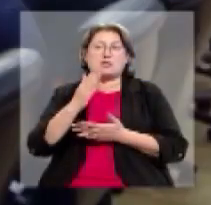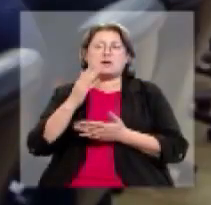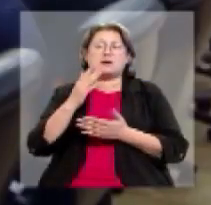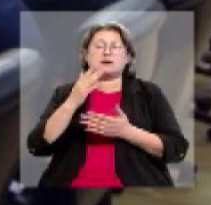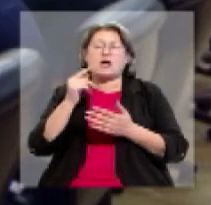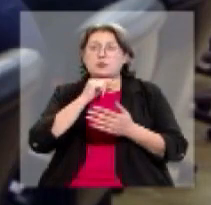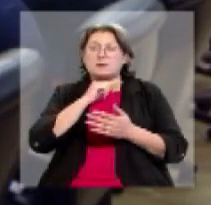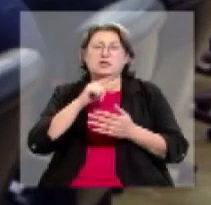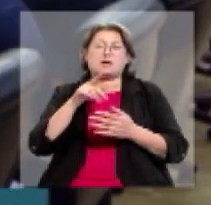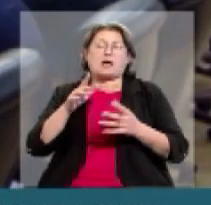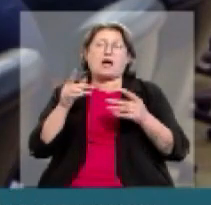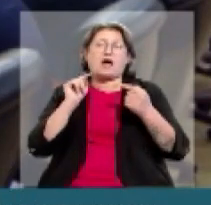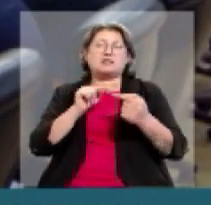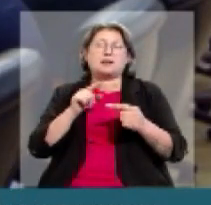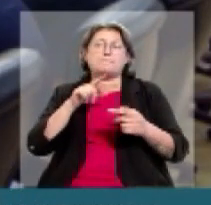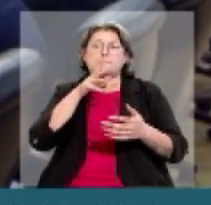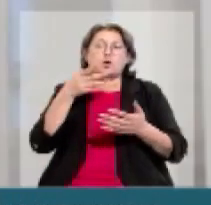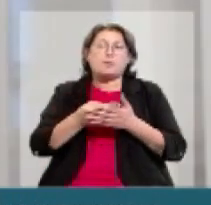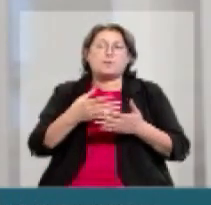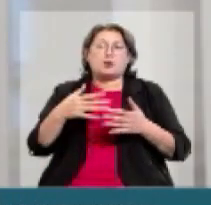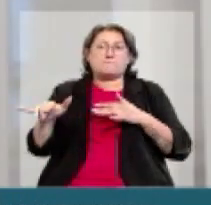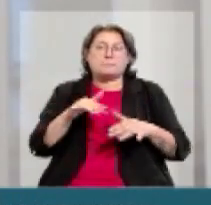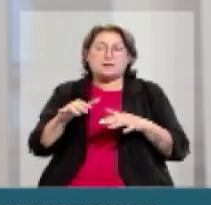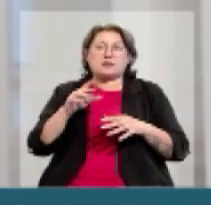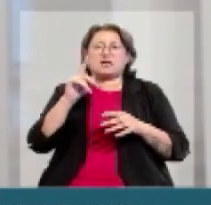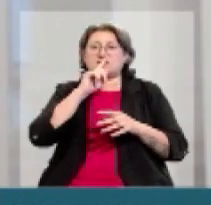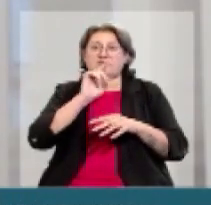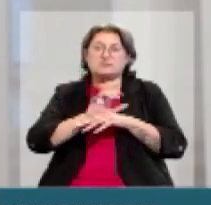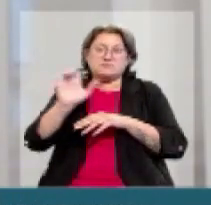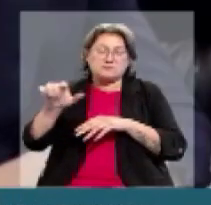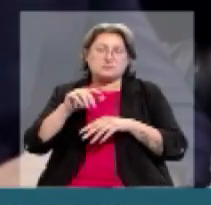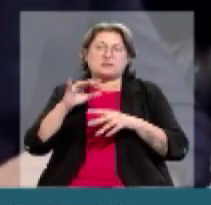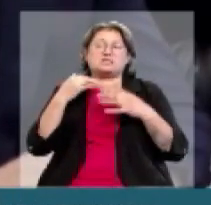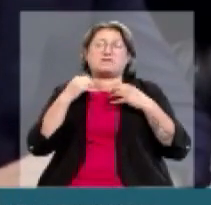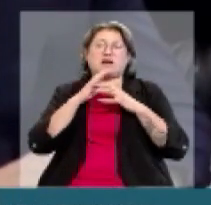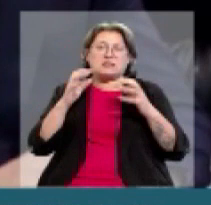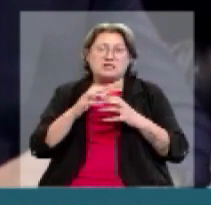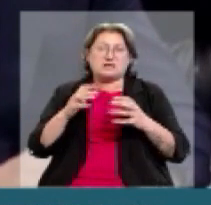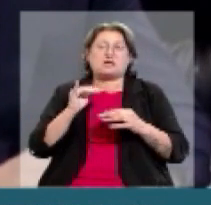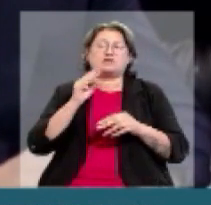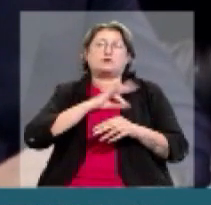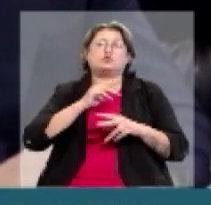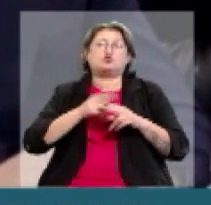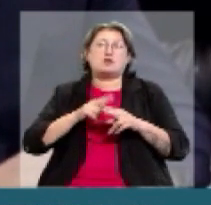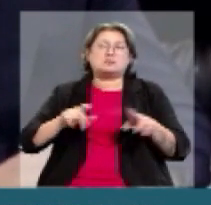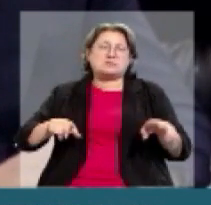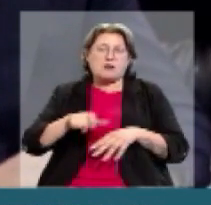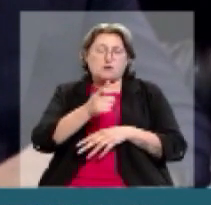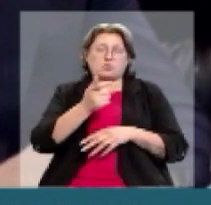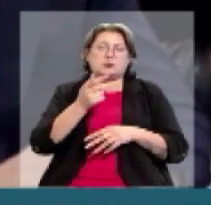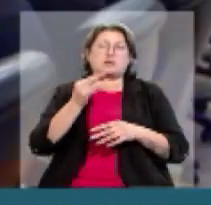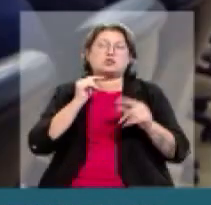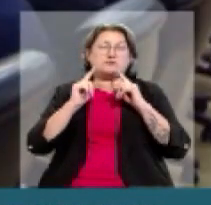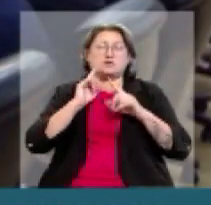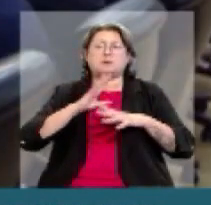принятия антимонопольных мер в сферах добычи и транспортировки нефти, здравоохранения и использования железнодорожной инфраструктуры. На